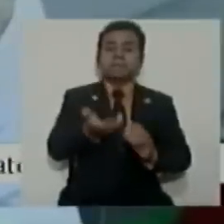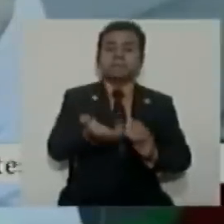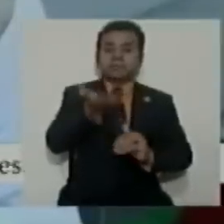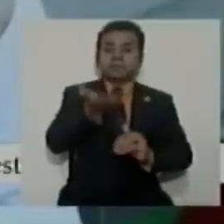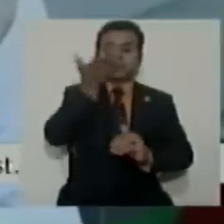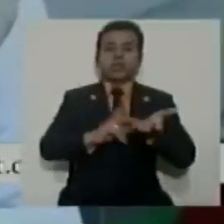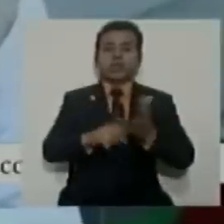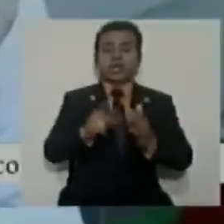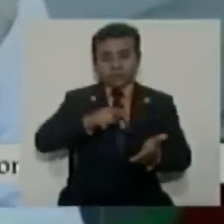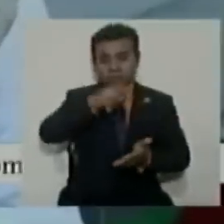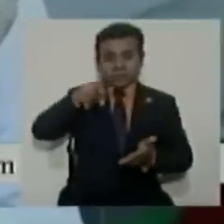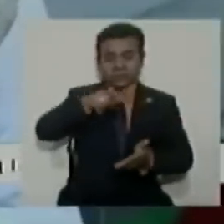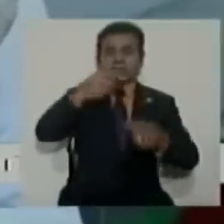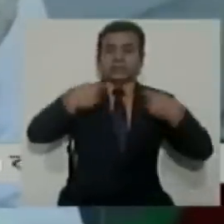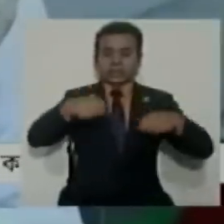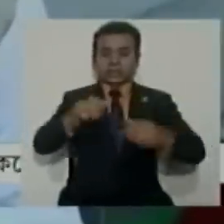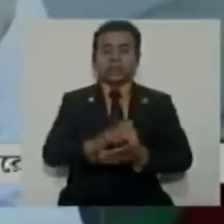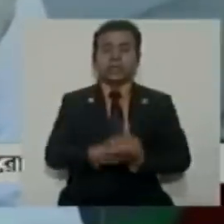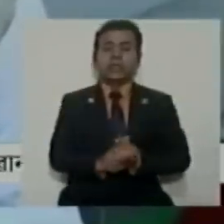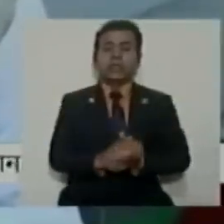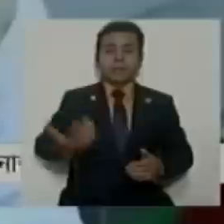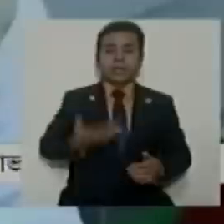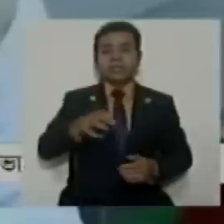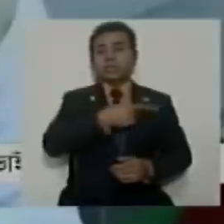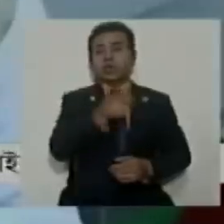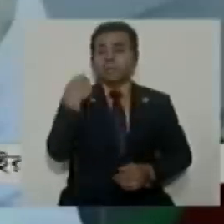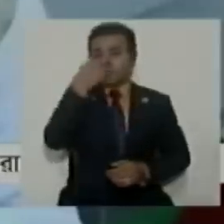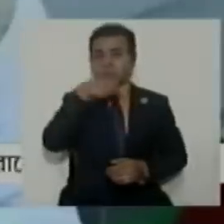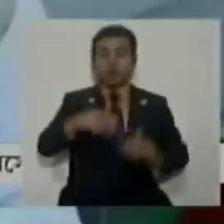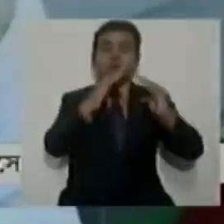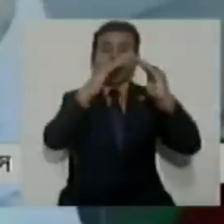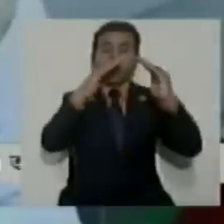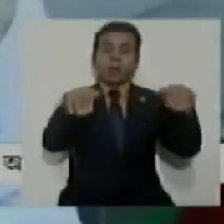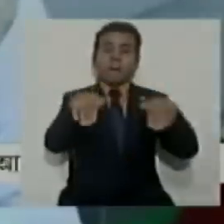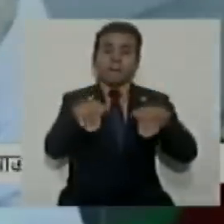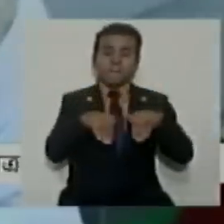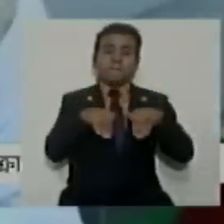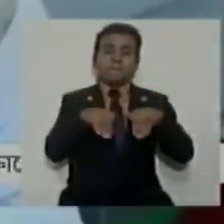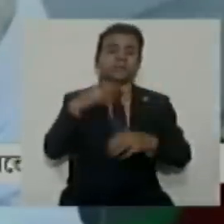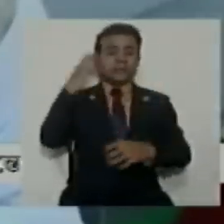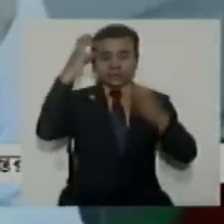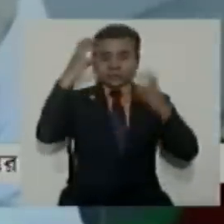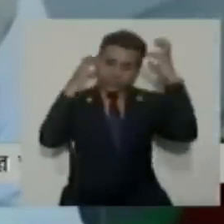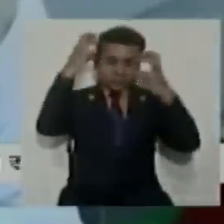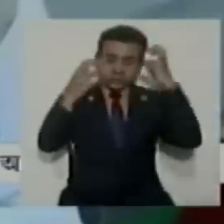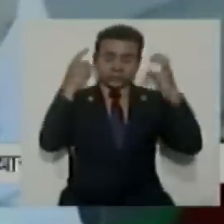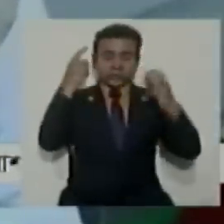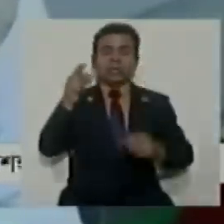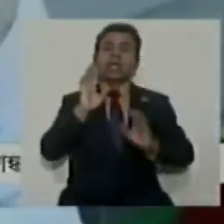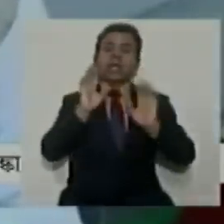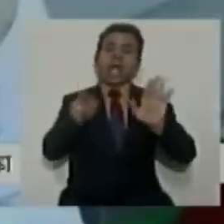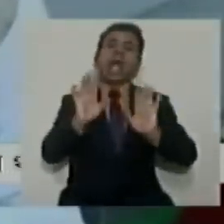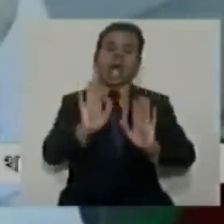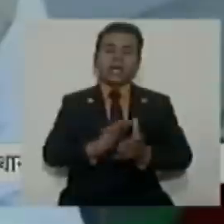পায়। এই সময় টিভিতে যদি বিনোদনমূলক অনুষ্ঠান বেশি প্রচার করা হয়, তাহলে তাদের মানসিক চাপ